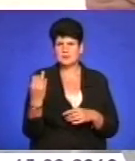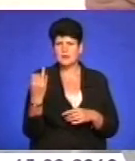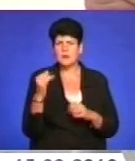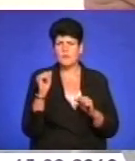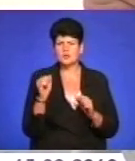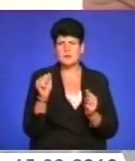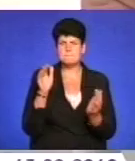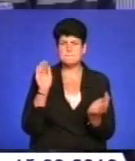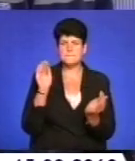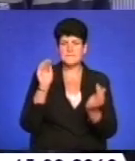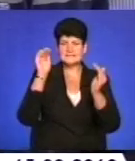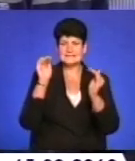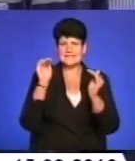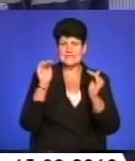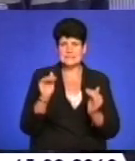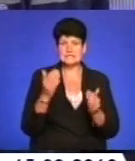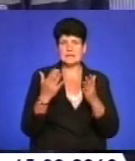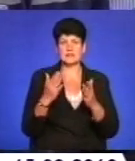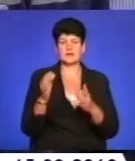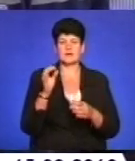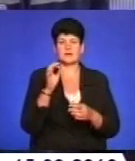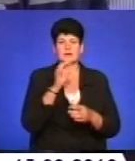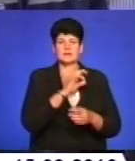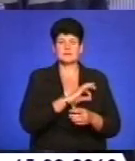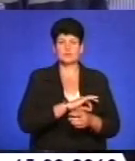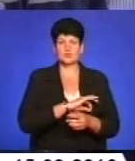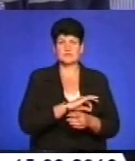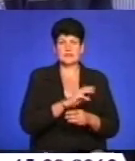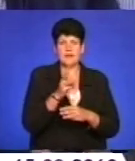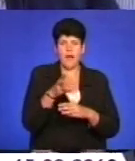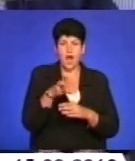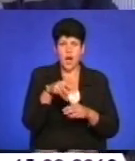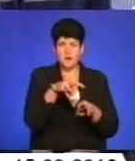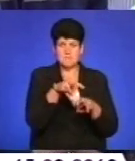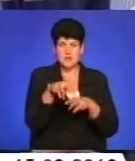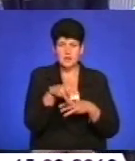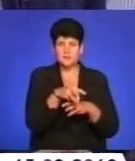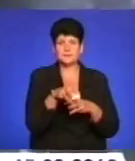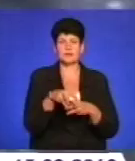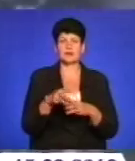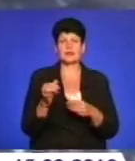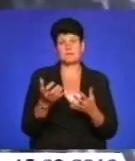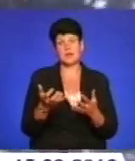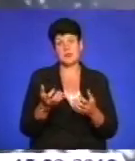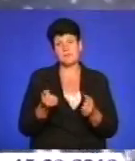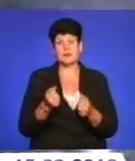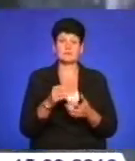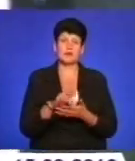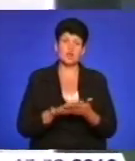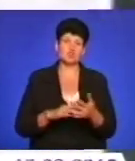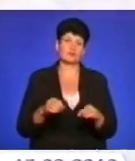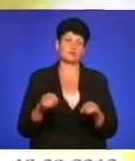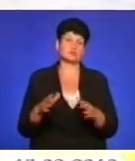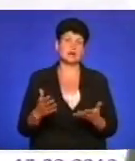можем приблизиться, снизиться, либо, используя зум-камеры, прозумироваться на этот объект и, соответственно, принимать какие-то дальнейшие